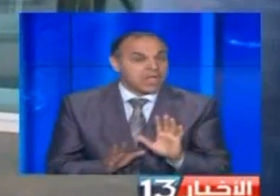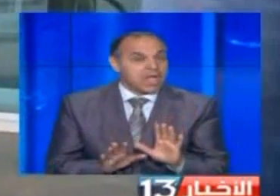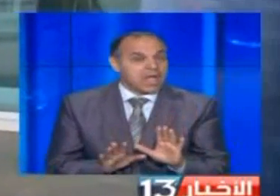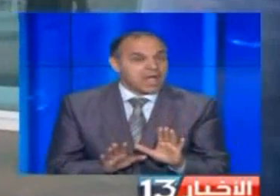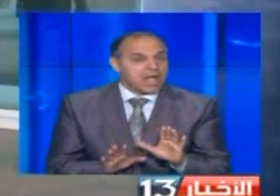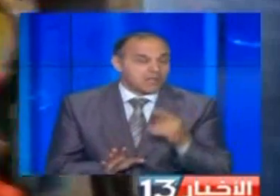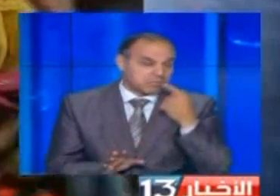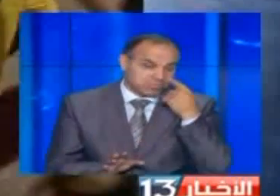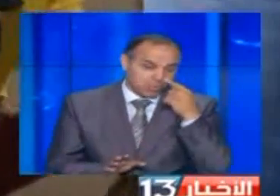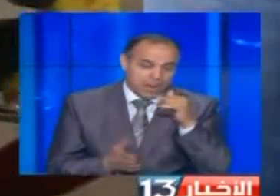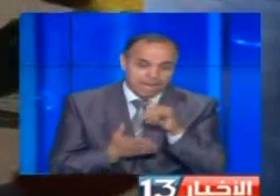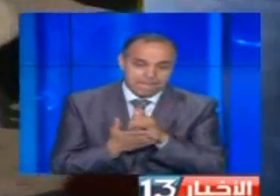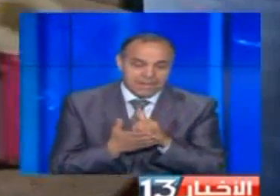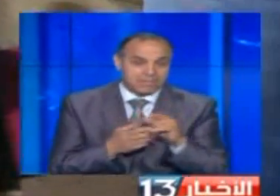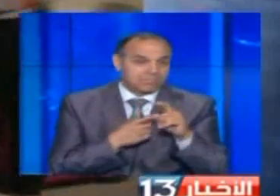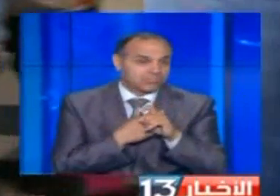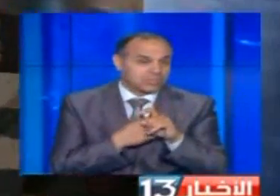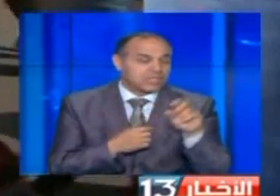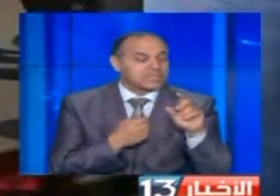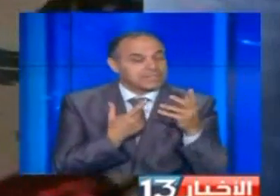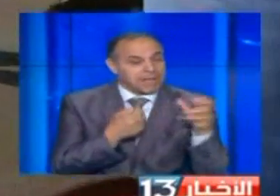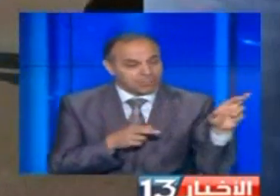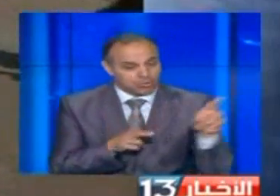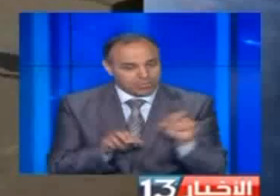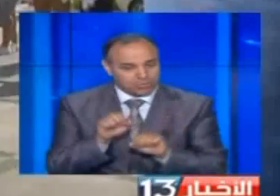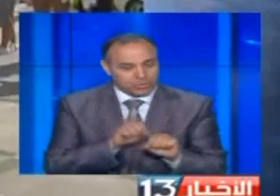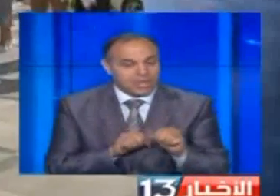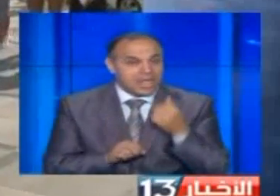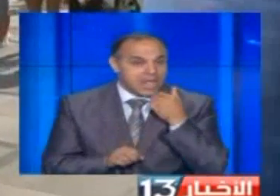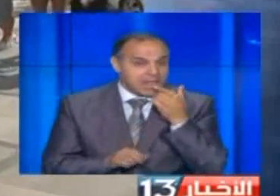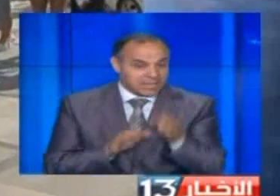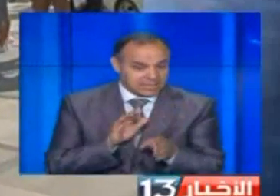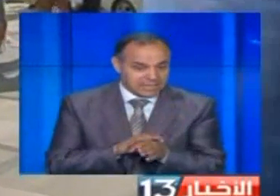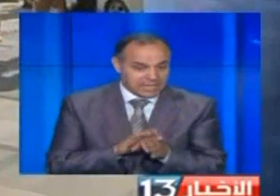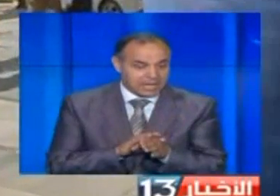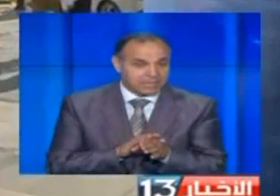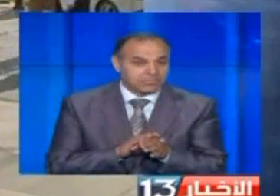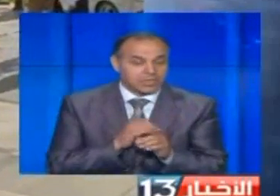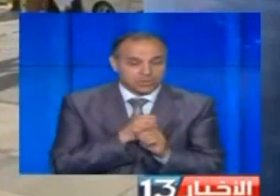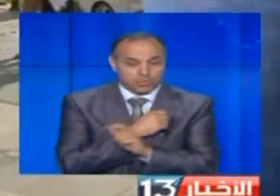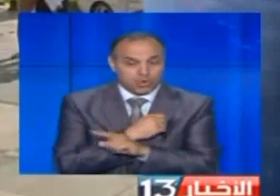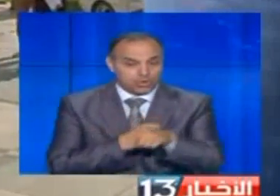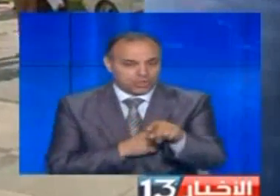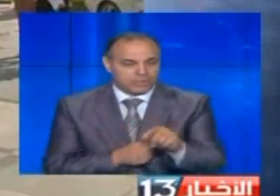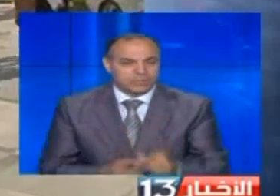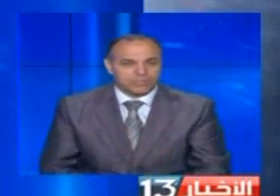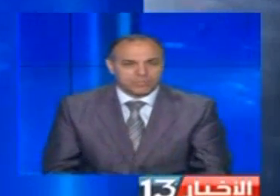ربط مطار جربة بمطار فيينا برحلة أسبوعية غير منتظمة ستنطلق بداية من الأسبوع